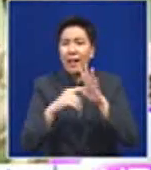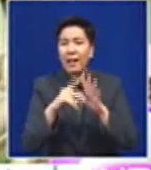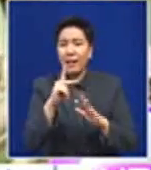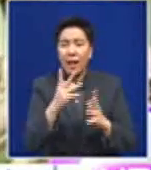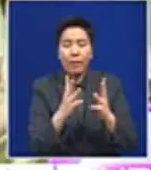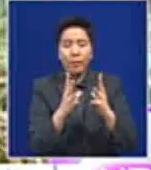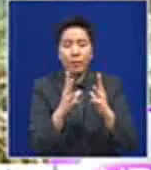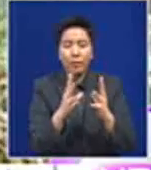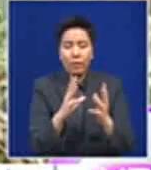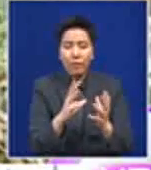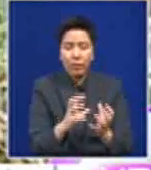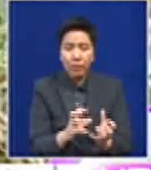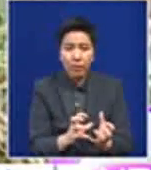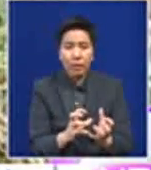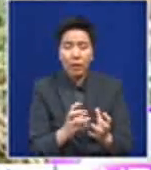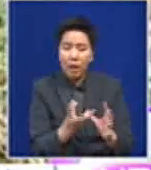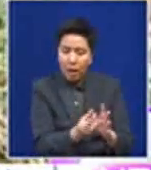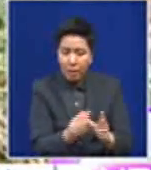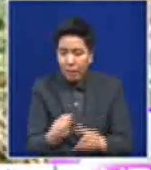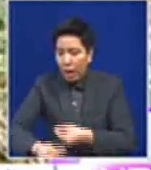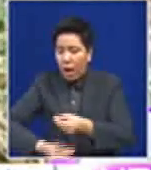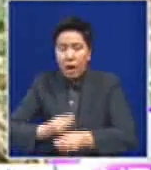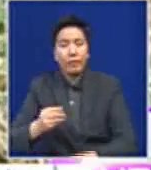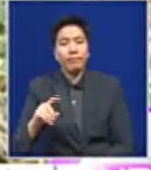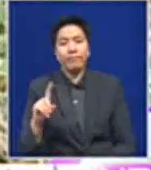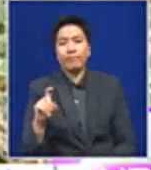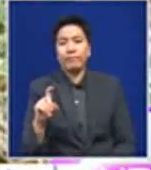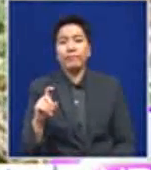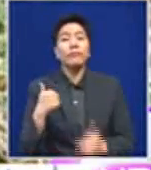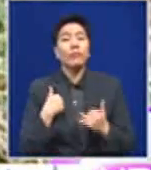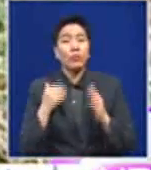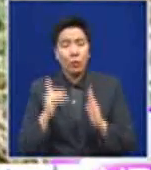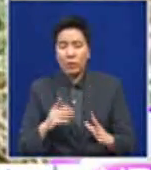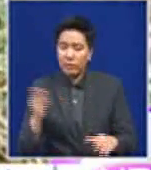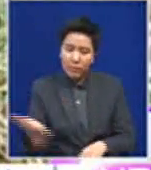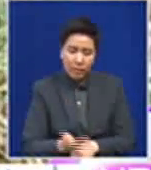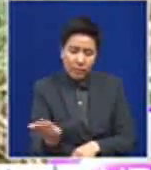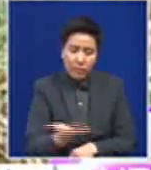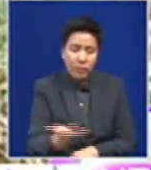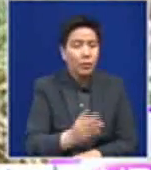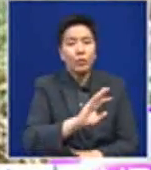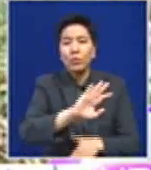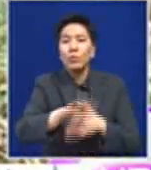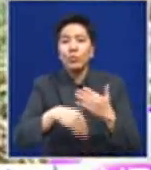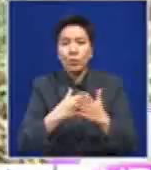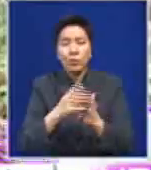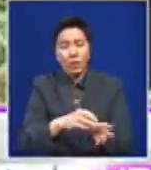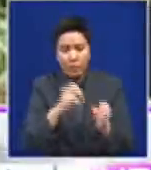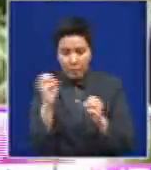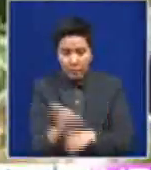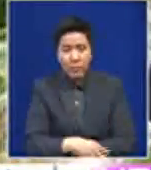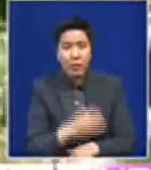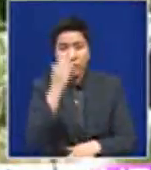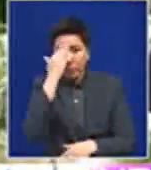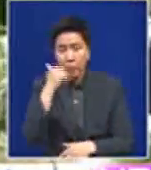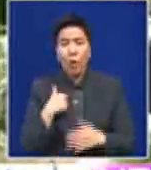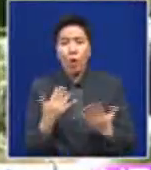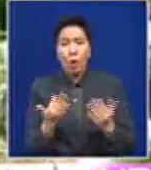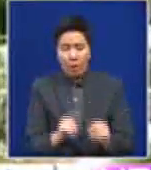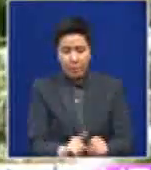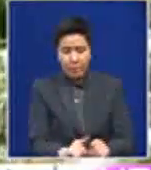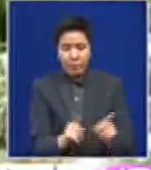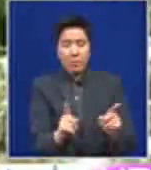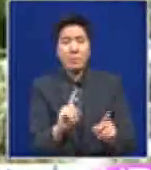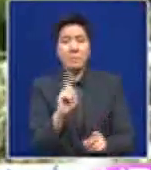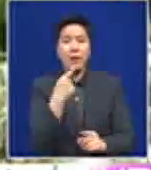นต้นเหี่ยวเฉาตายเก็บผลผลิตขายไม่ได้บางคนต้องรีบตัดต้นรักที่ปลูกไว้ทั้งหมดให้เหลือแต่ตอเพื่อรอแตกกิ่งใหม่